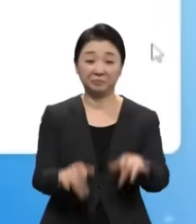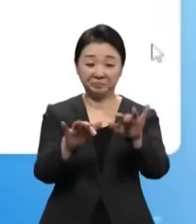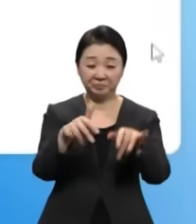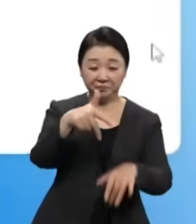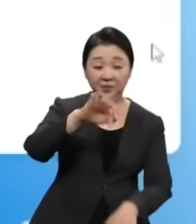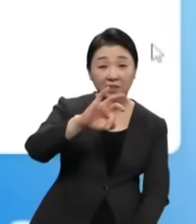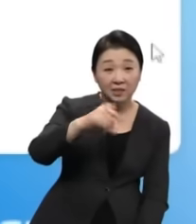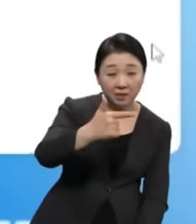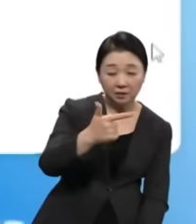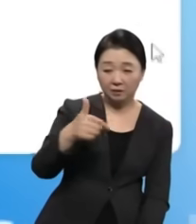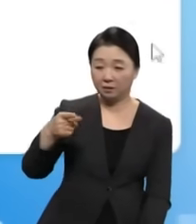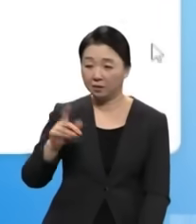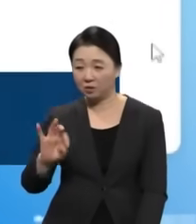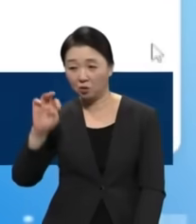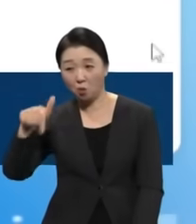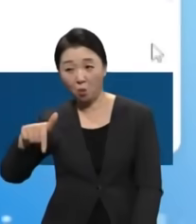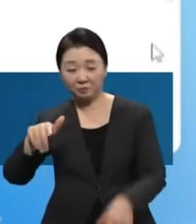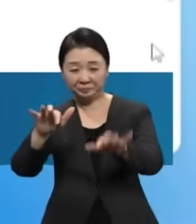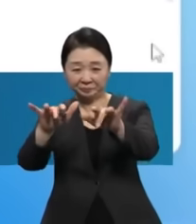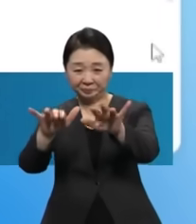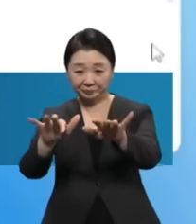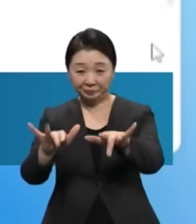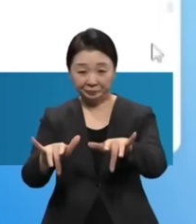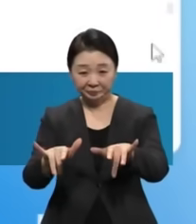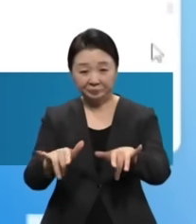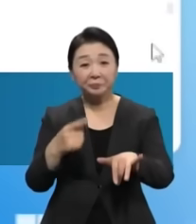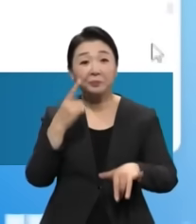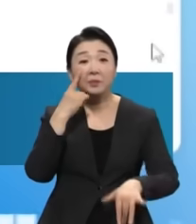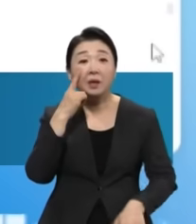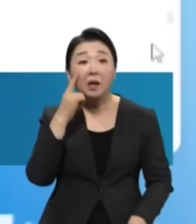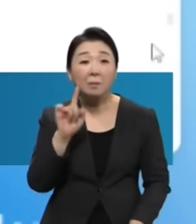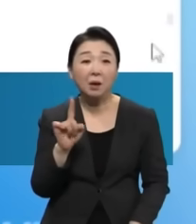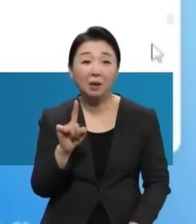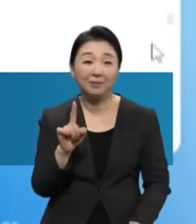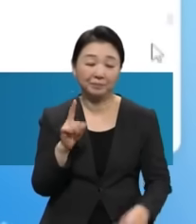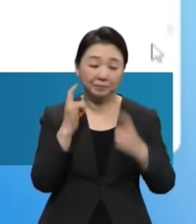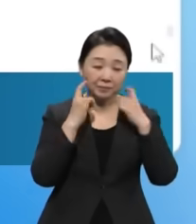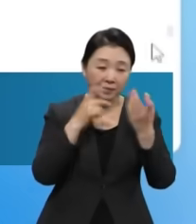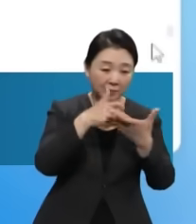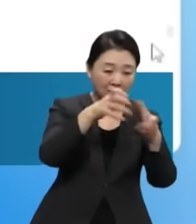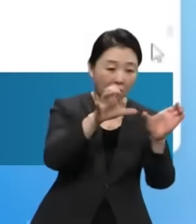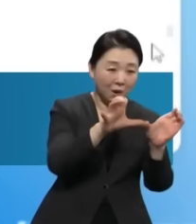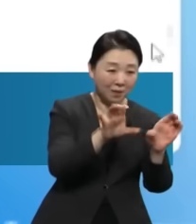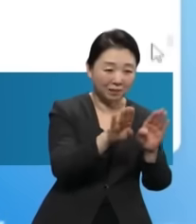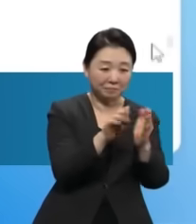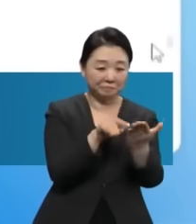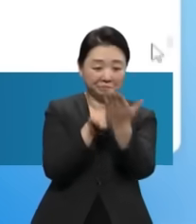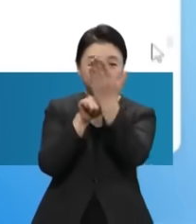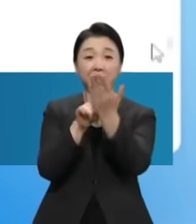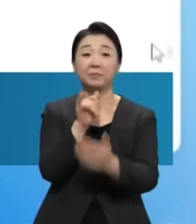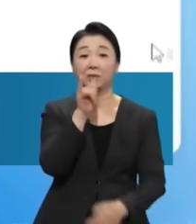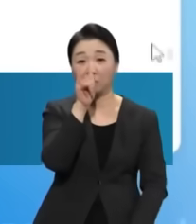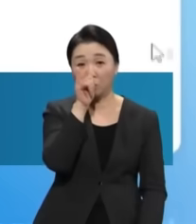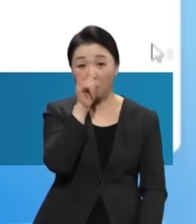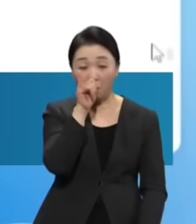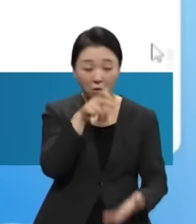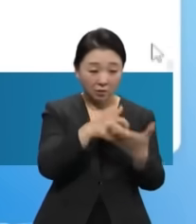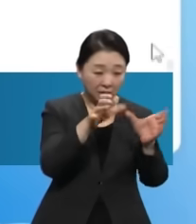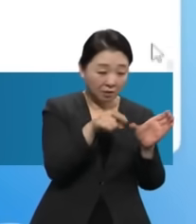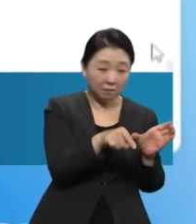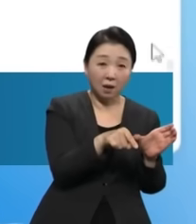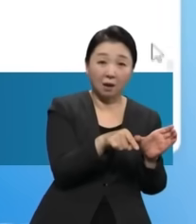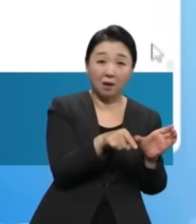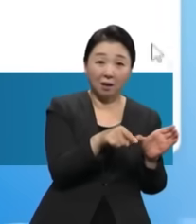지인 또는 능욕, 이렇게 텔레그램 채팅방을 검색하니 개별 대화방이 여러 개 나타납니다. 이 같은